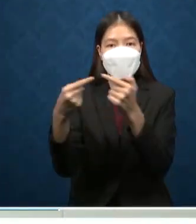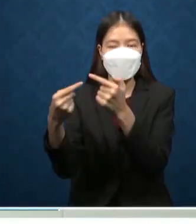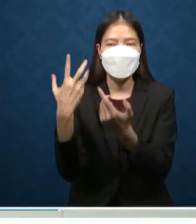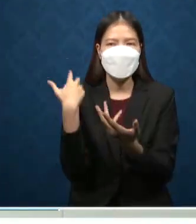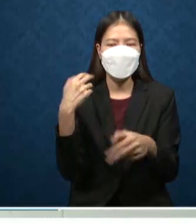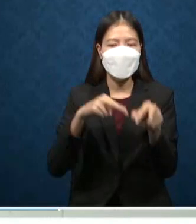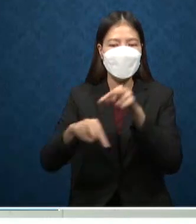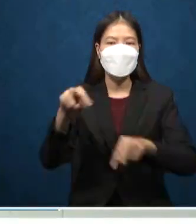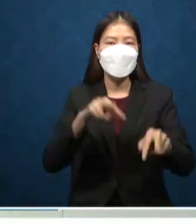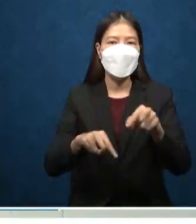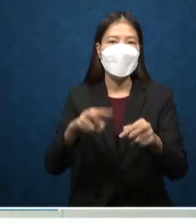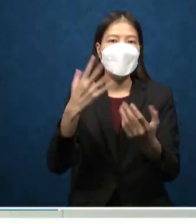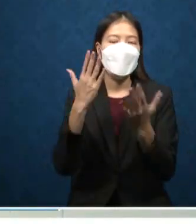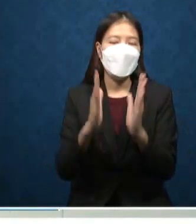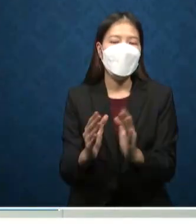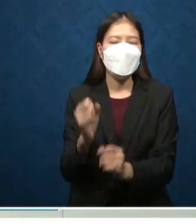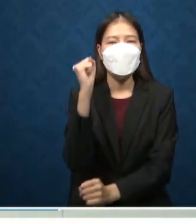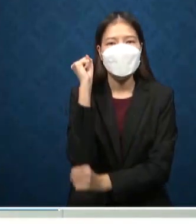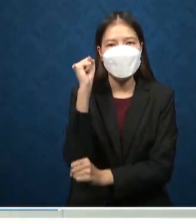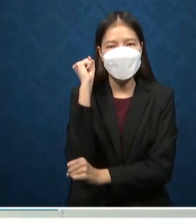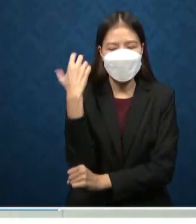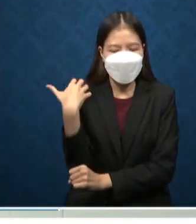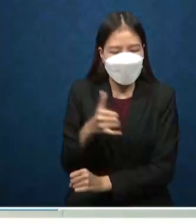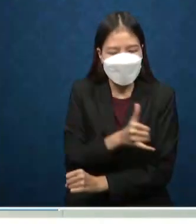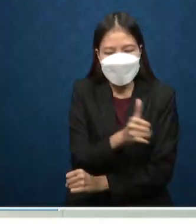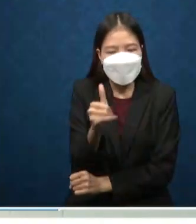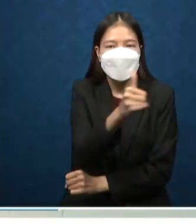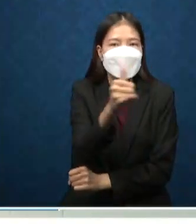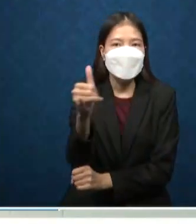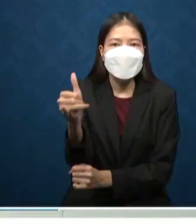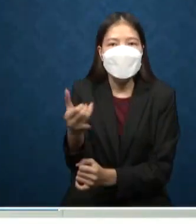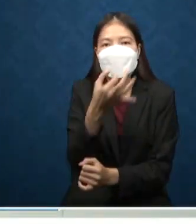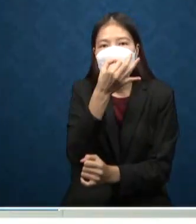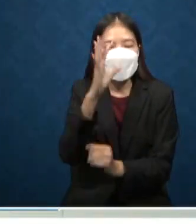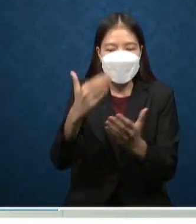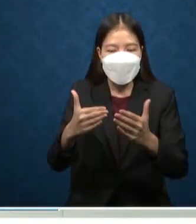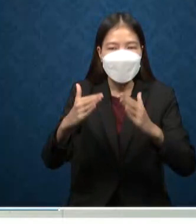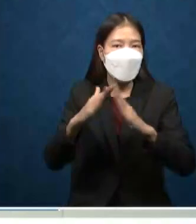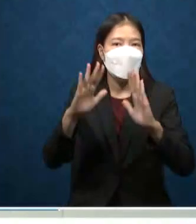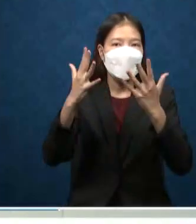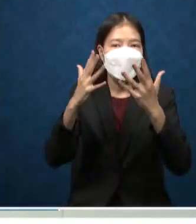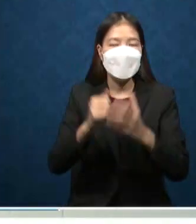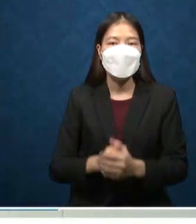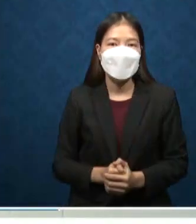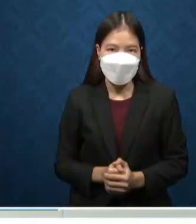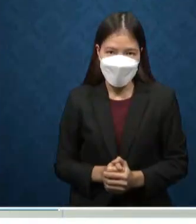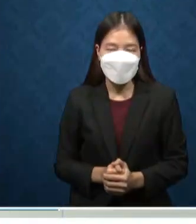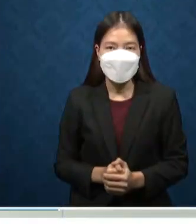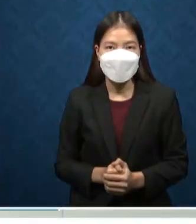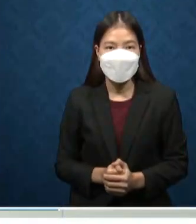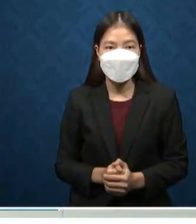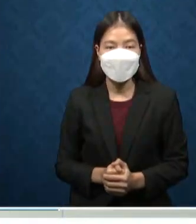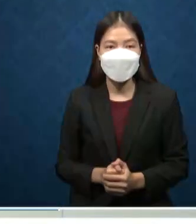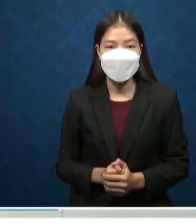ซึ่งอยู่ต่างจังหวัดกับพาร์ทถัดมาท่านอาจารย์เขาจะน่าจะเป็นอาจารย์เฉลิมชัยแตะไว้เล็กน้อยก็คือเรื่